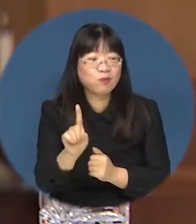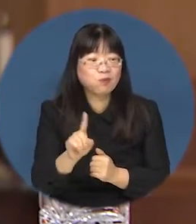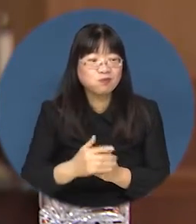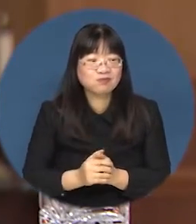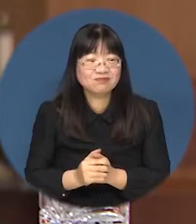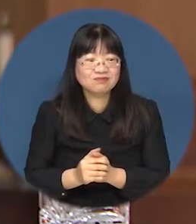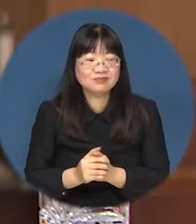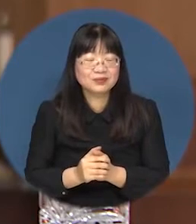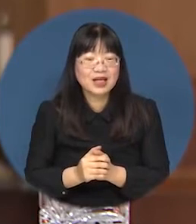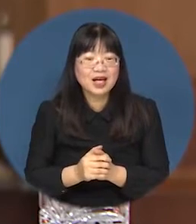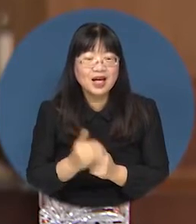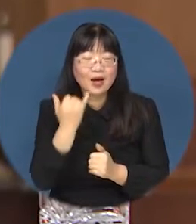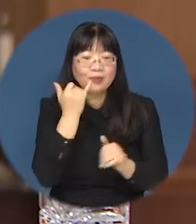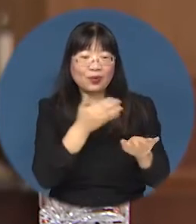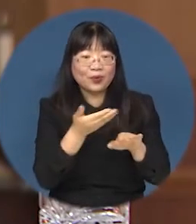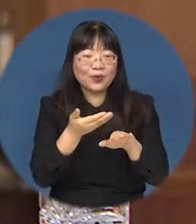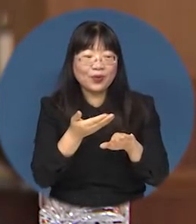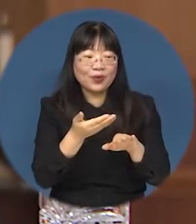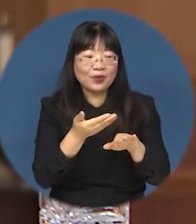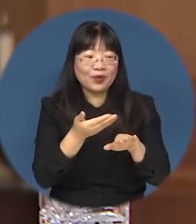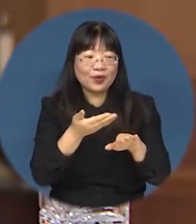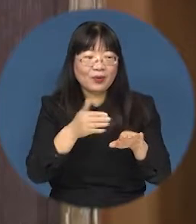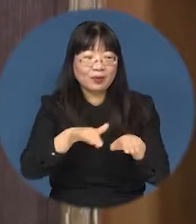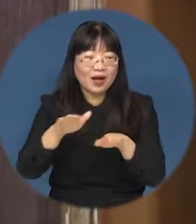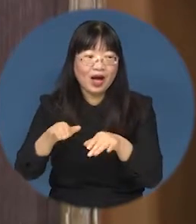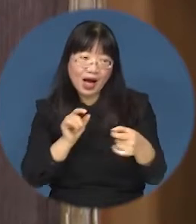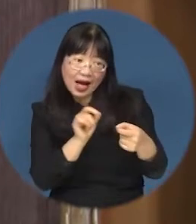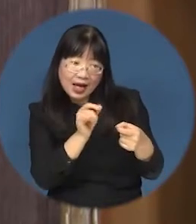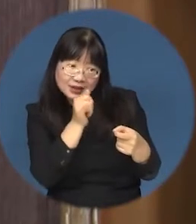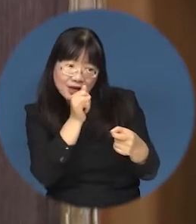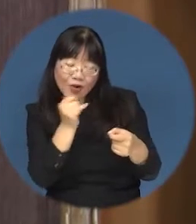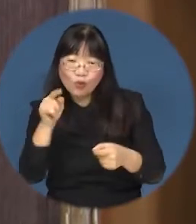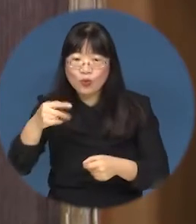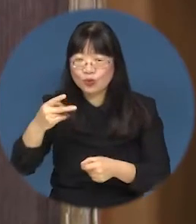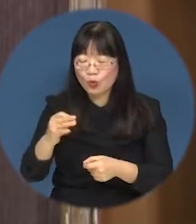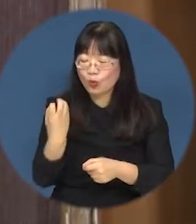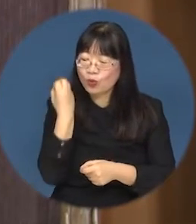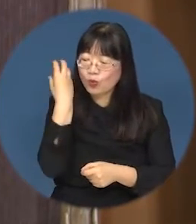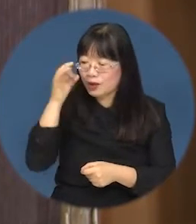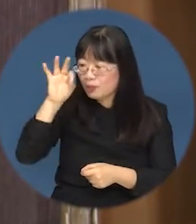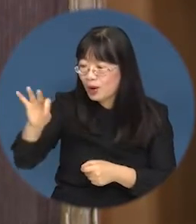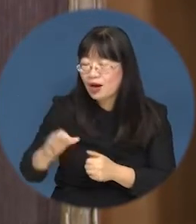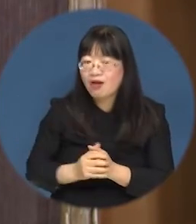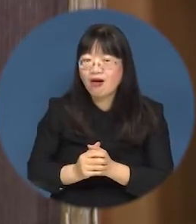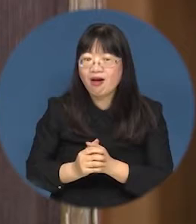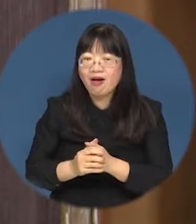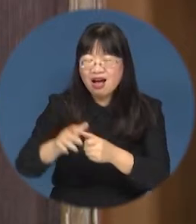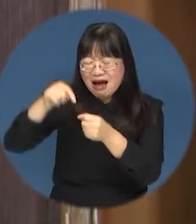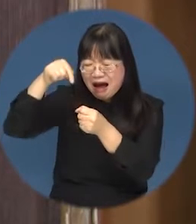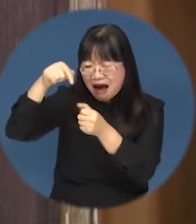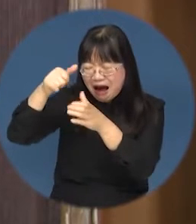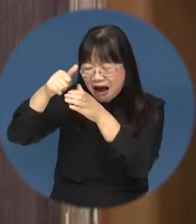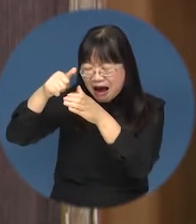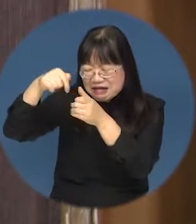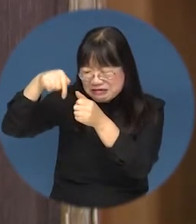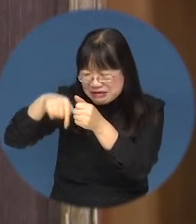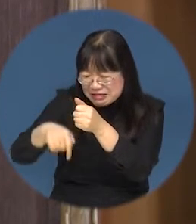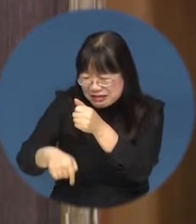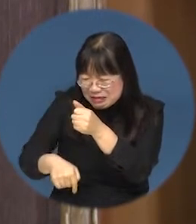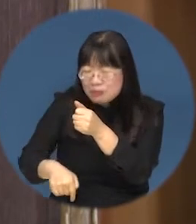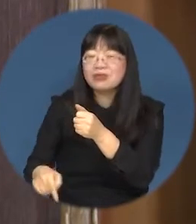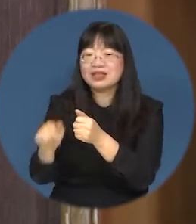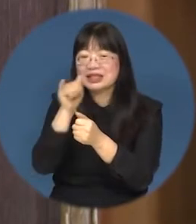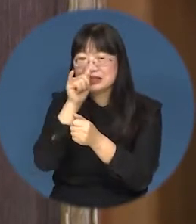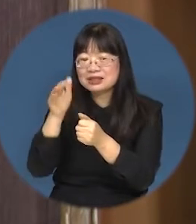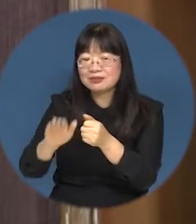그 해수면 바로 가까이에 있습니까? 대개 혹등고래는 깊이 들어가는 지나가는 애들도 있지만 대개